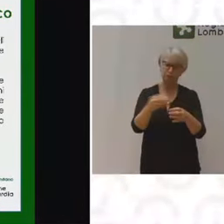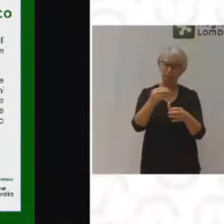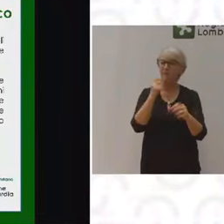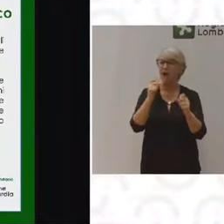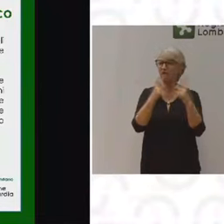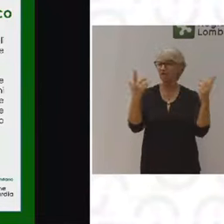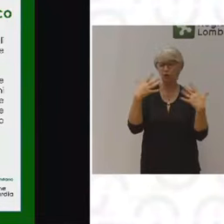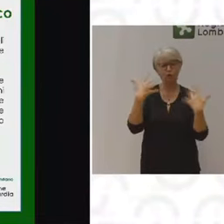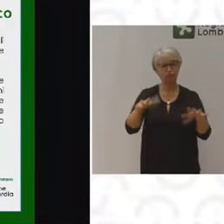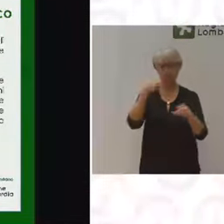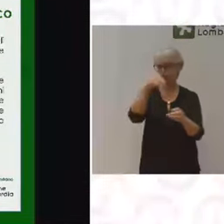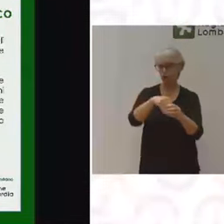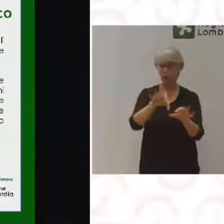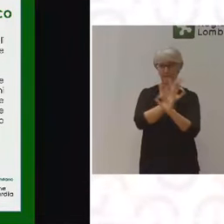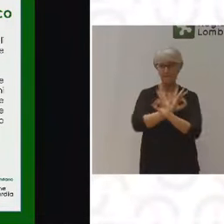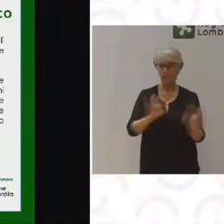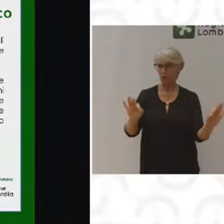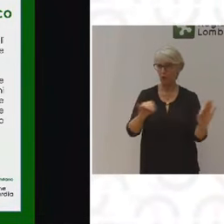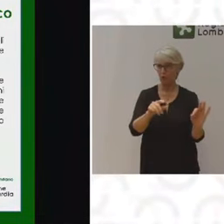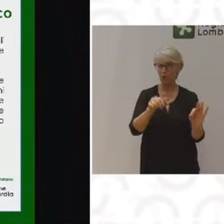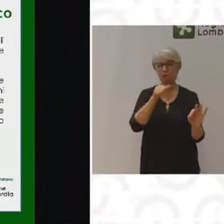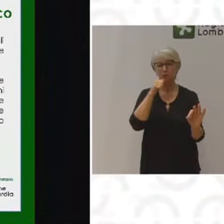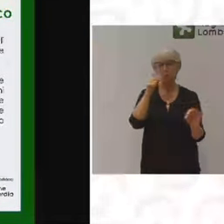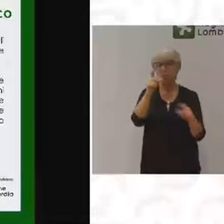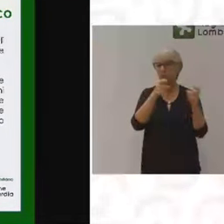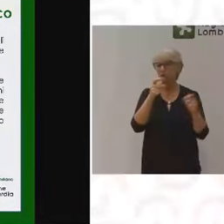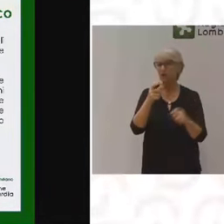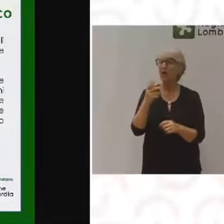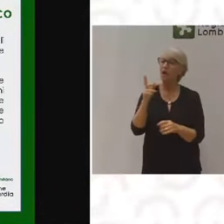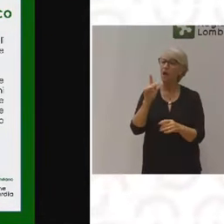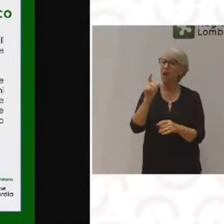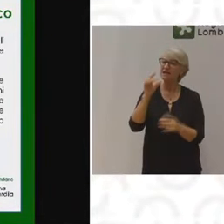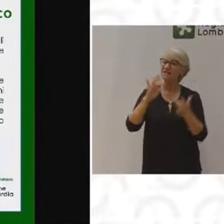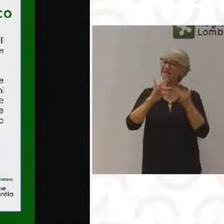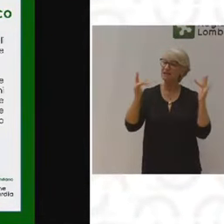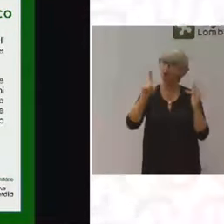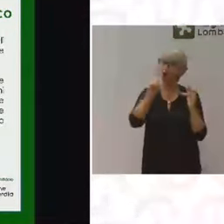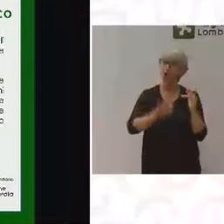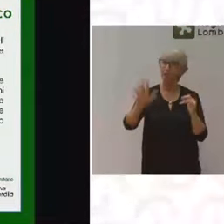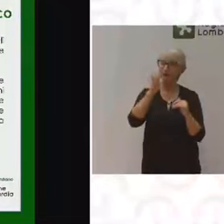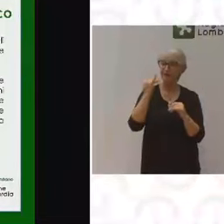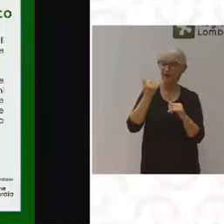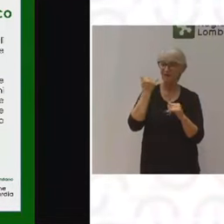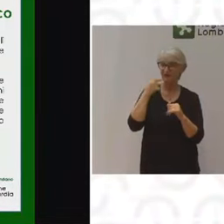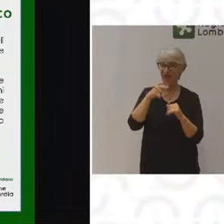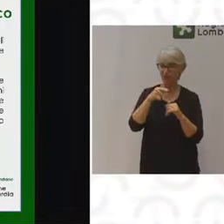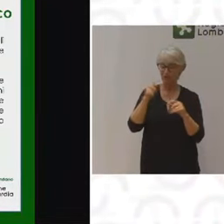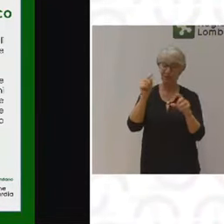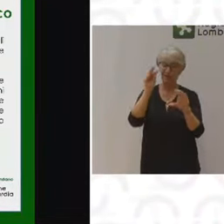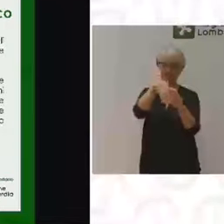sono già lì, pronti ad essere usati e rimbalzati. Il sito di Lombardia Facile, perché è evidente, perché è il luogo dove già